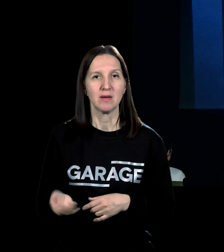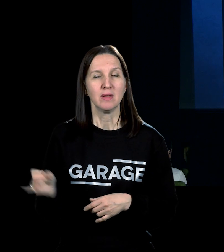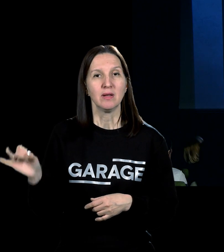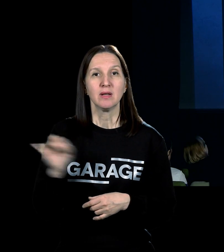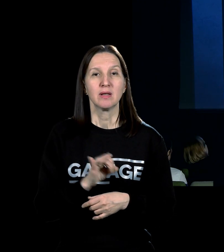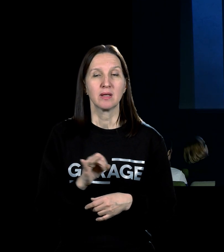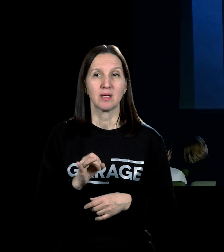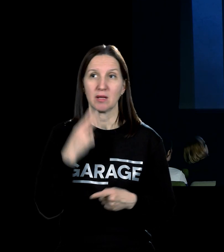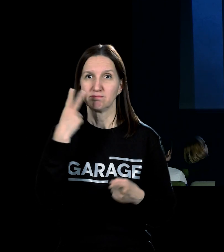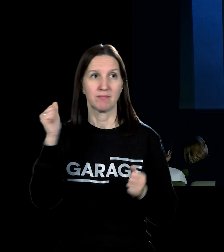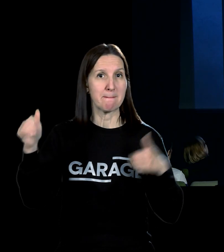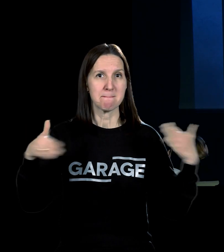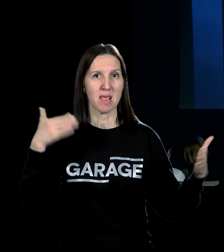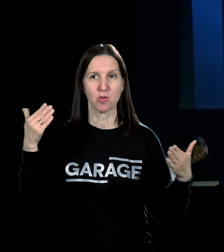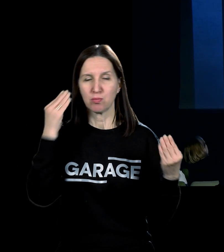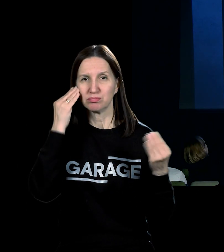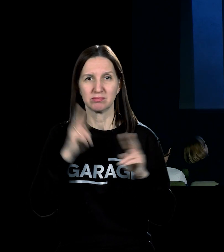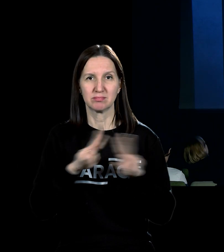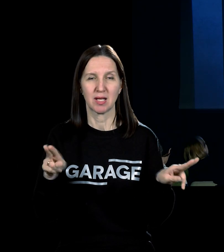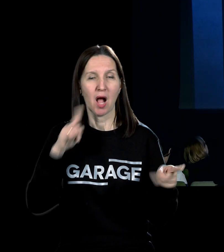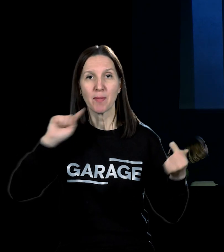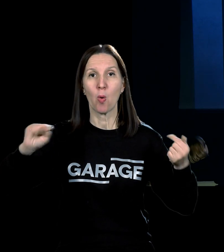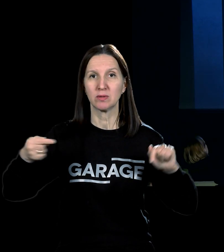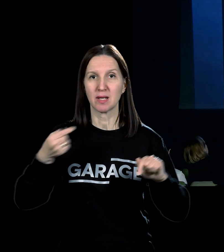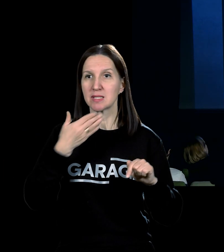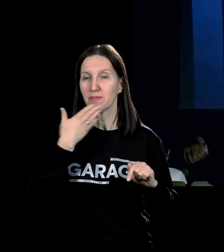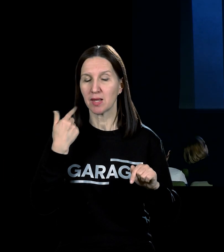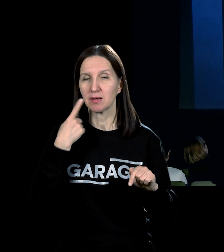где медиум одинаковый, нету контраста